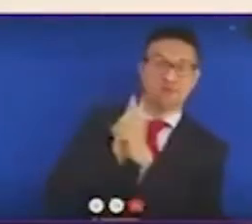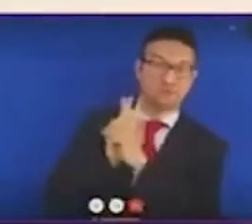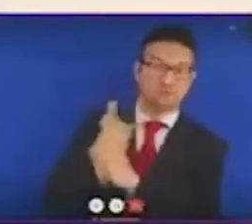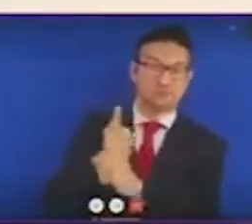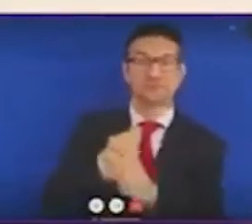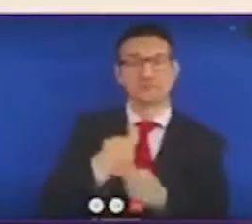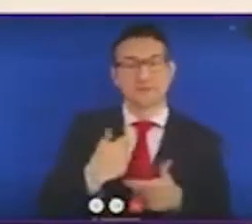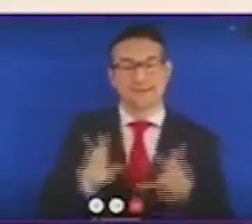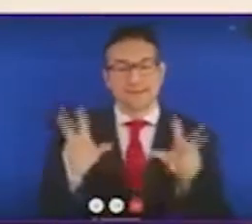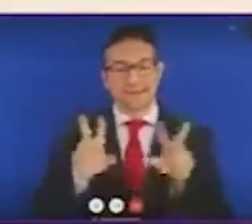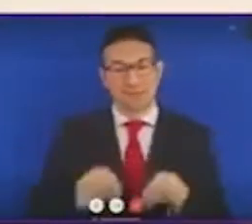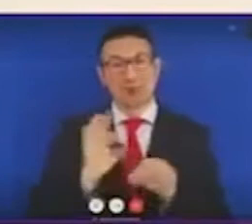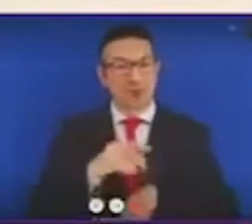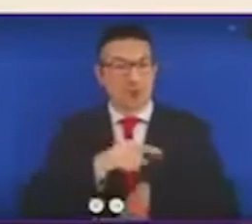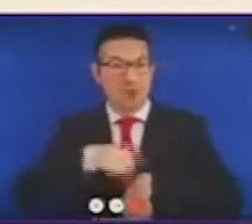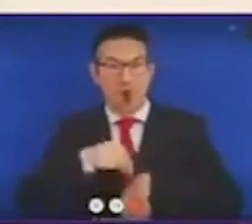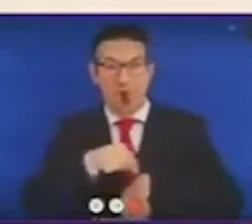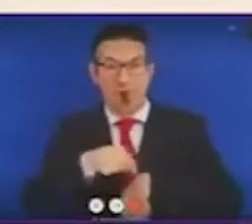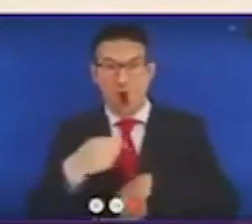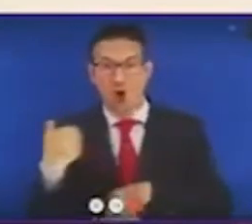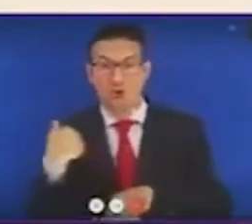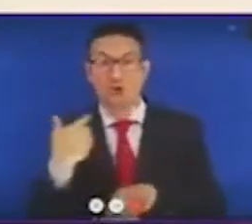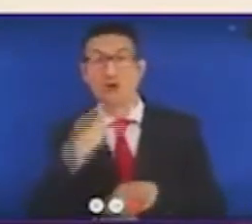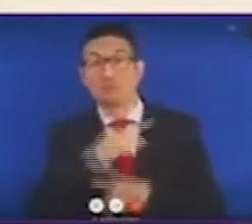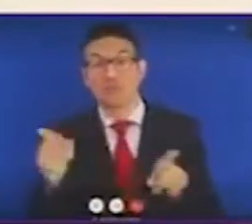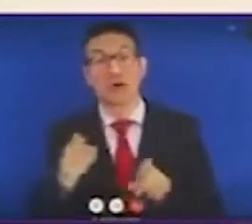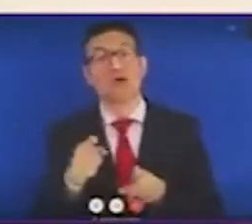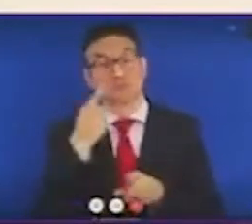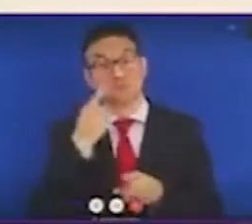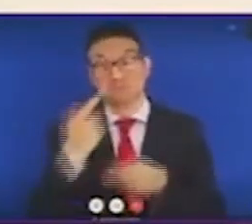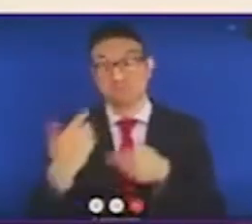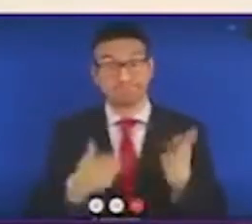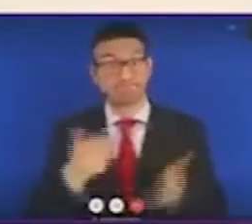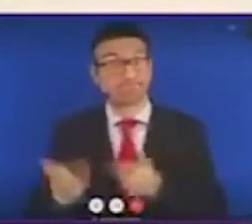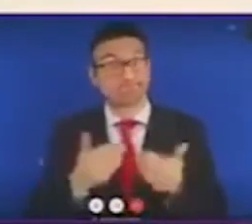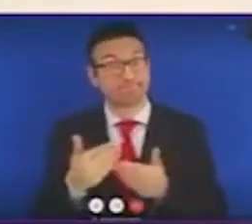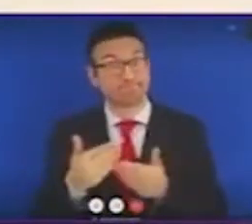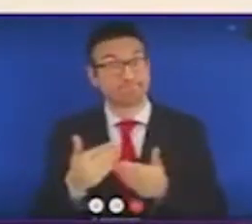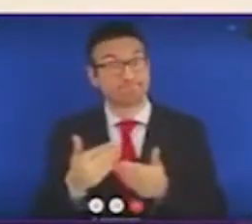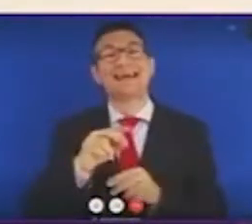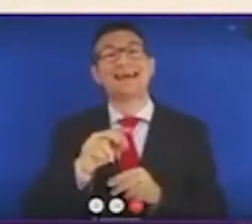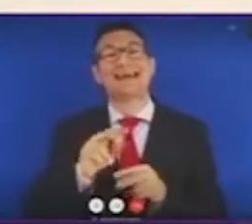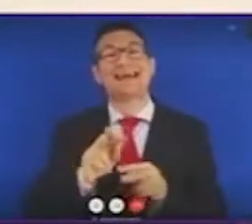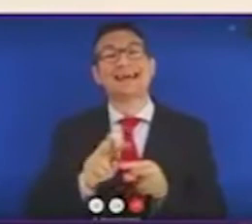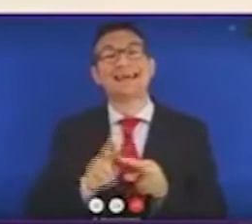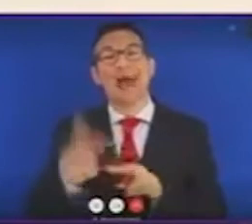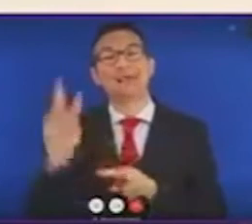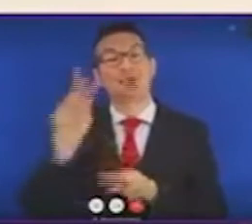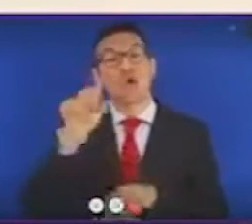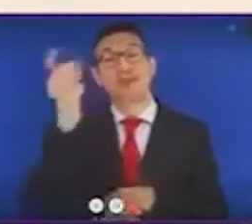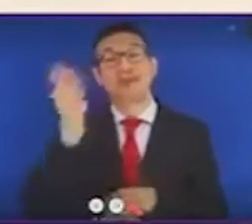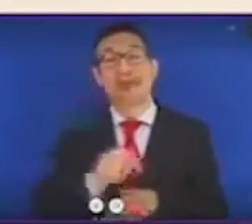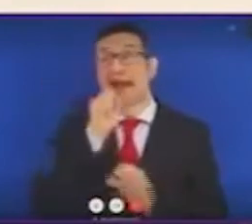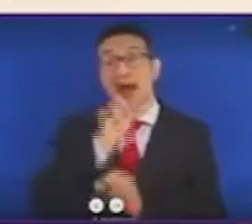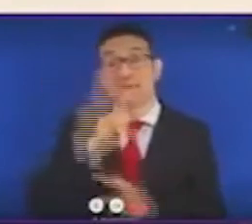ore fate presto e informate gli italiani sullo star dell'arte dei